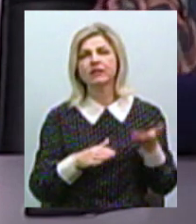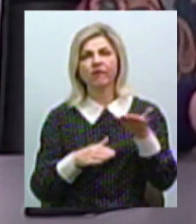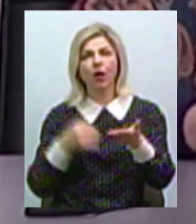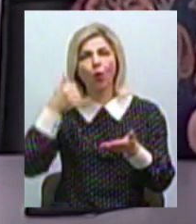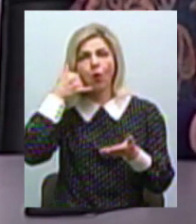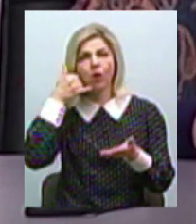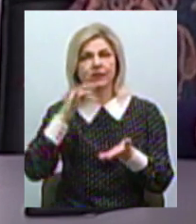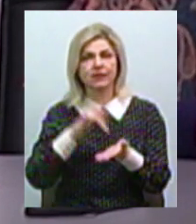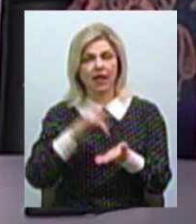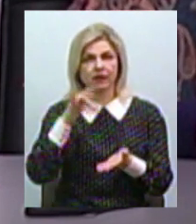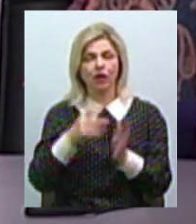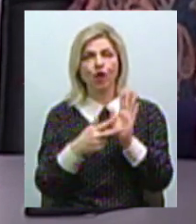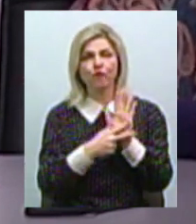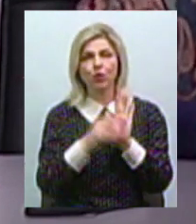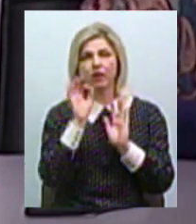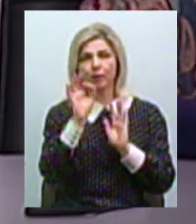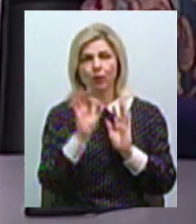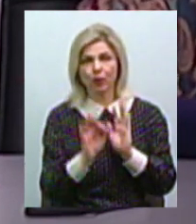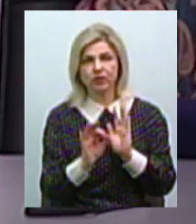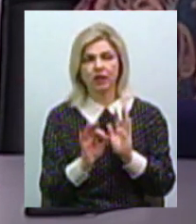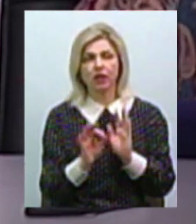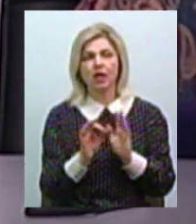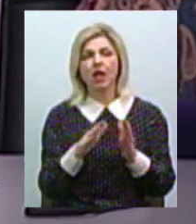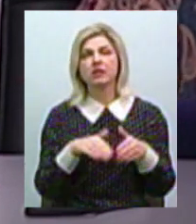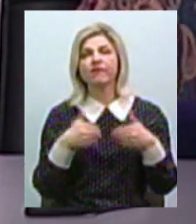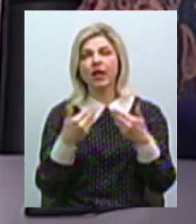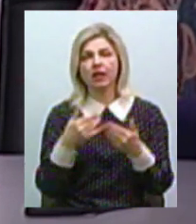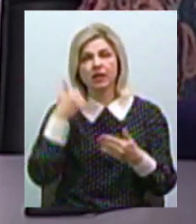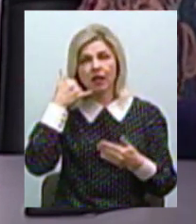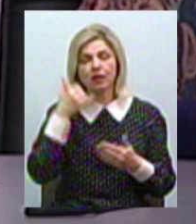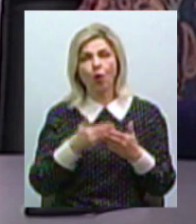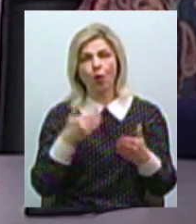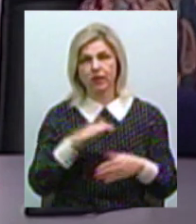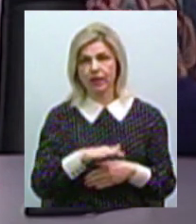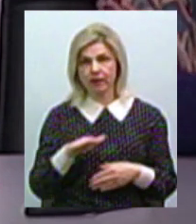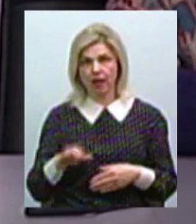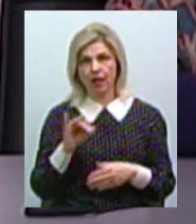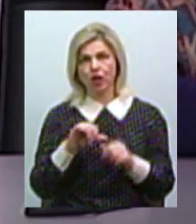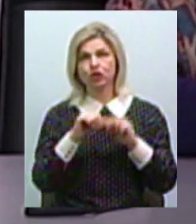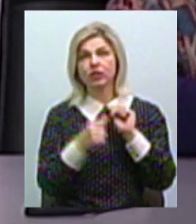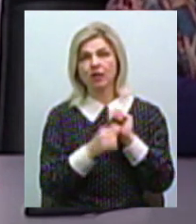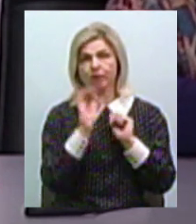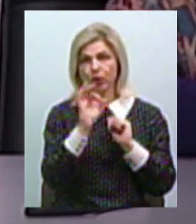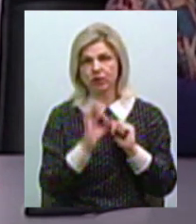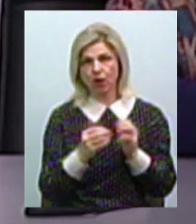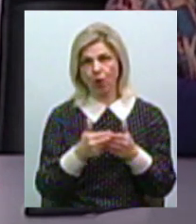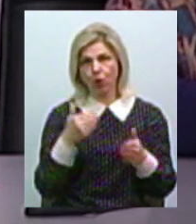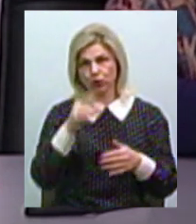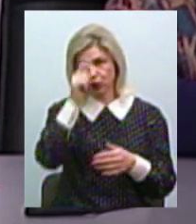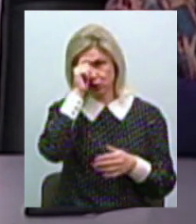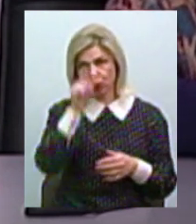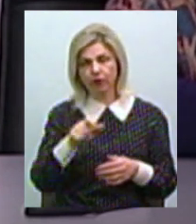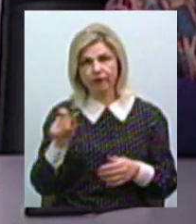на 8%, на 8% звернень від дітей і на 16% від чоловіків. І ми маємо